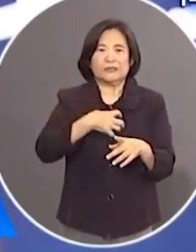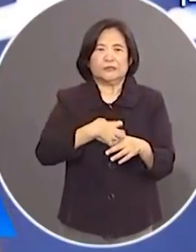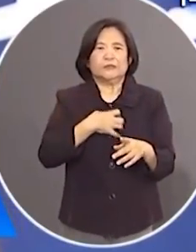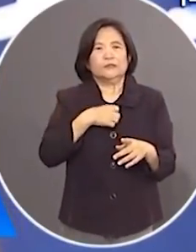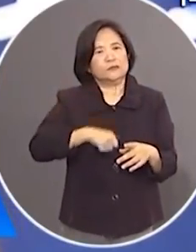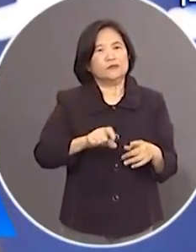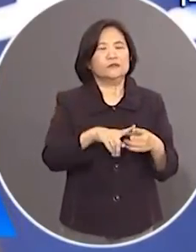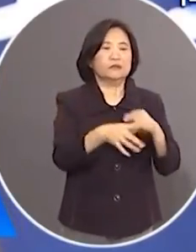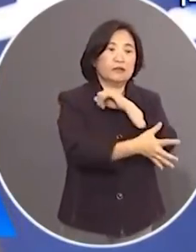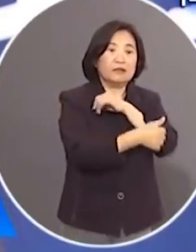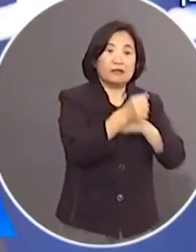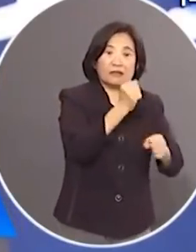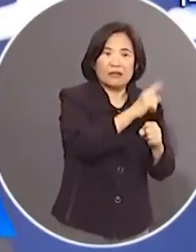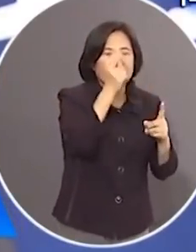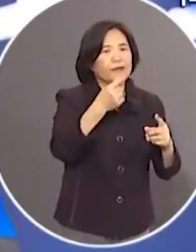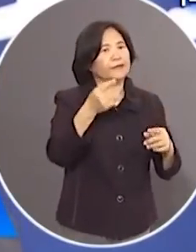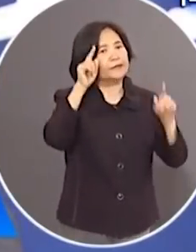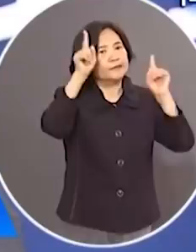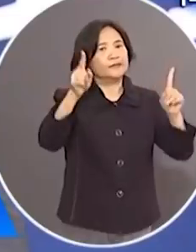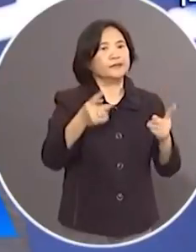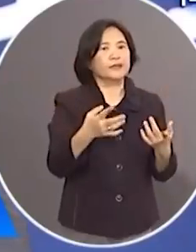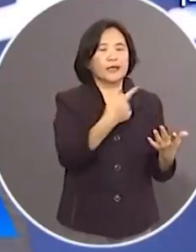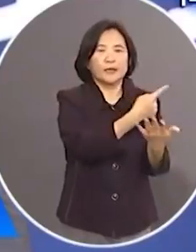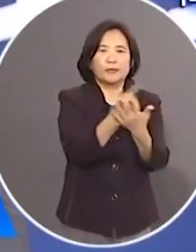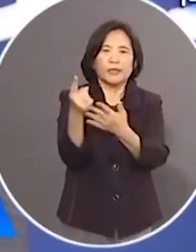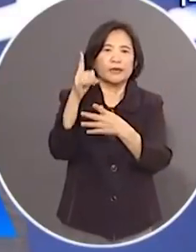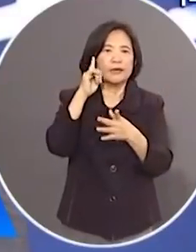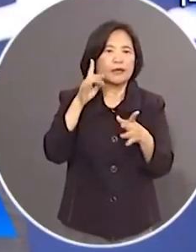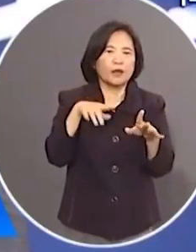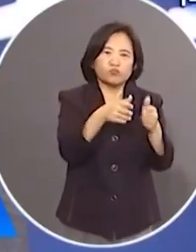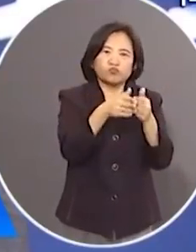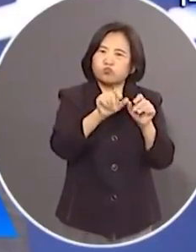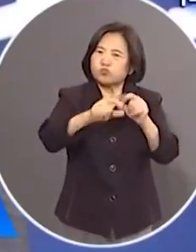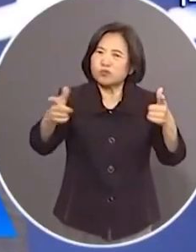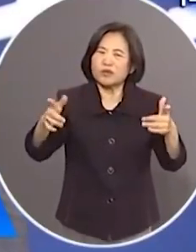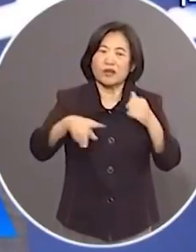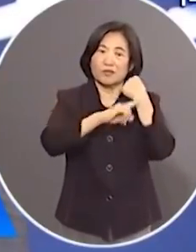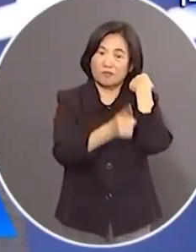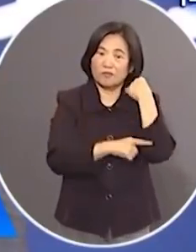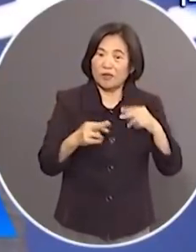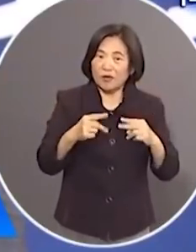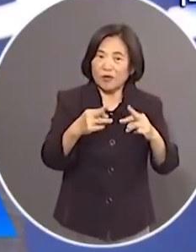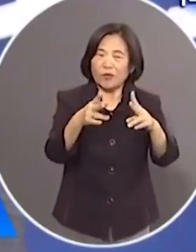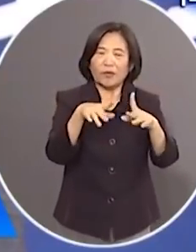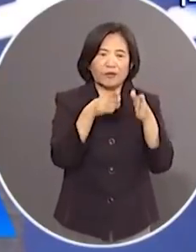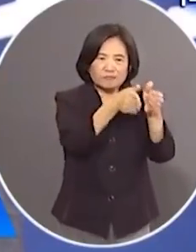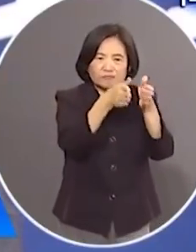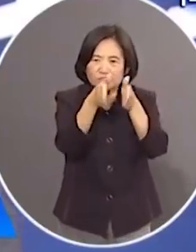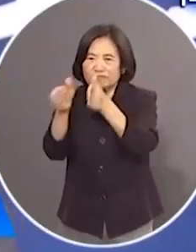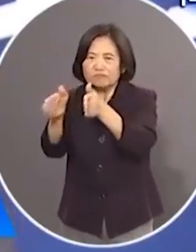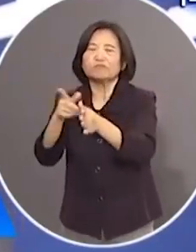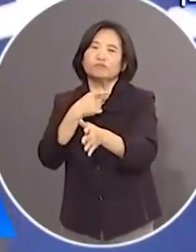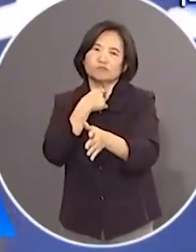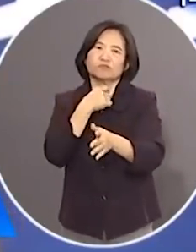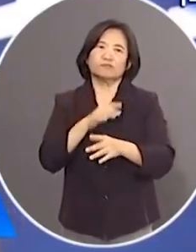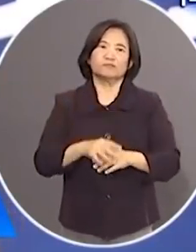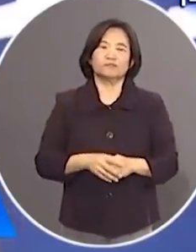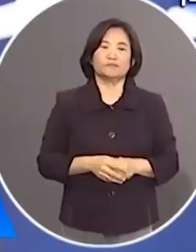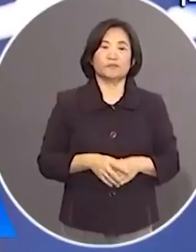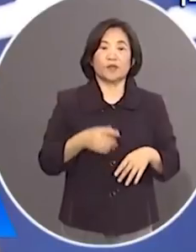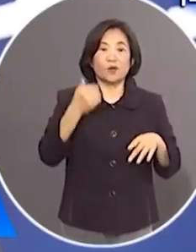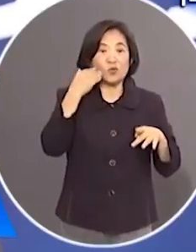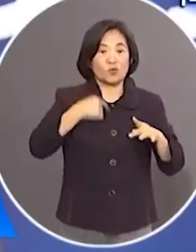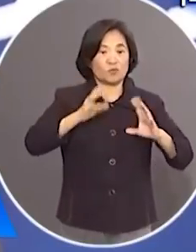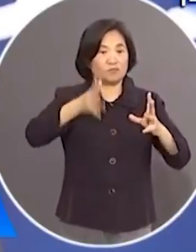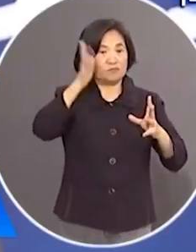输。每个产业的需求都不一样，修法也需要有懂产业。我当总